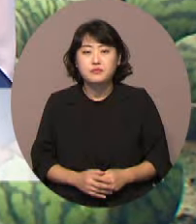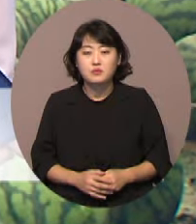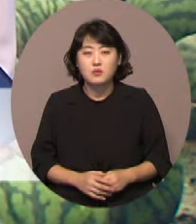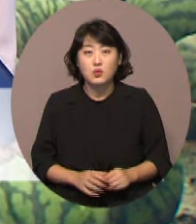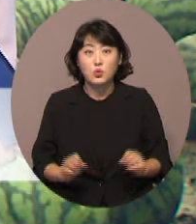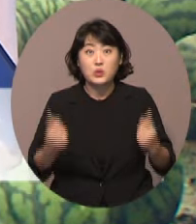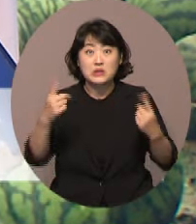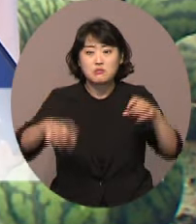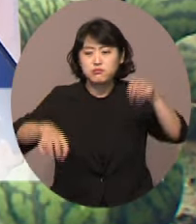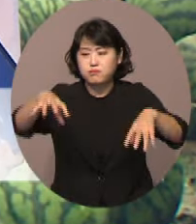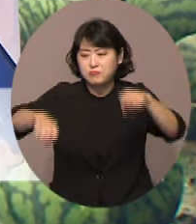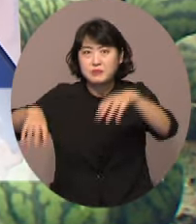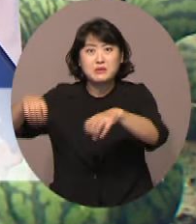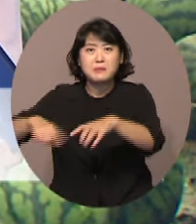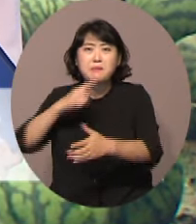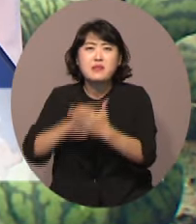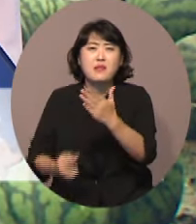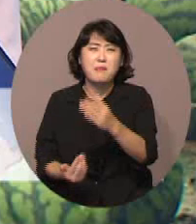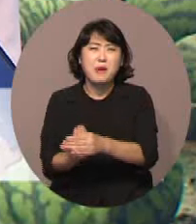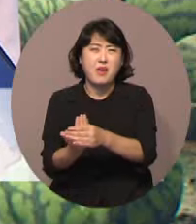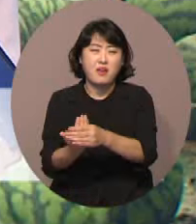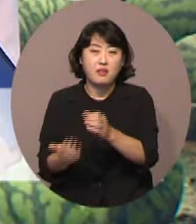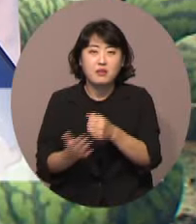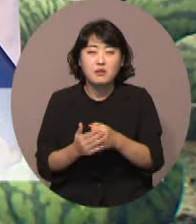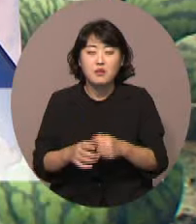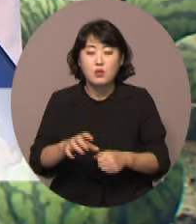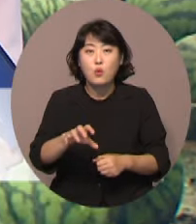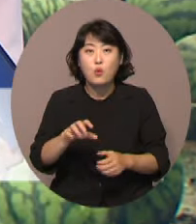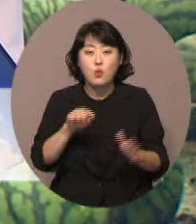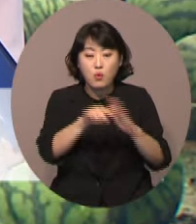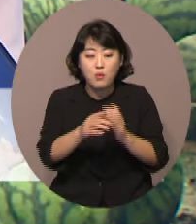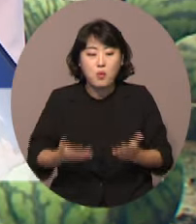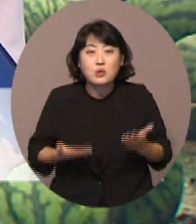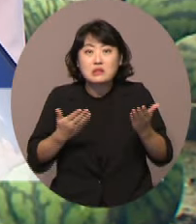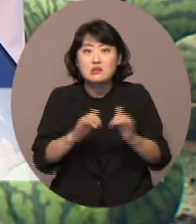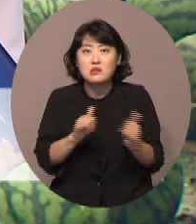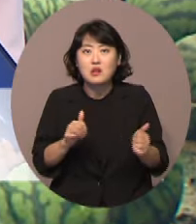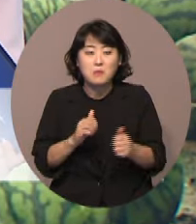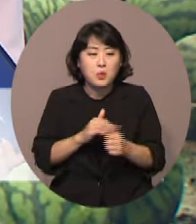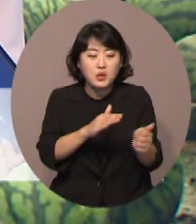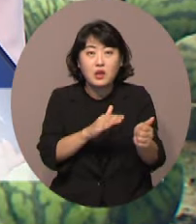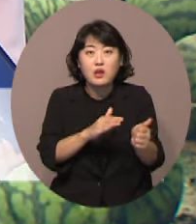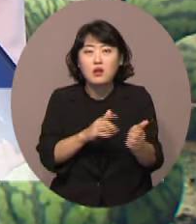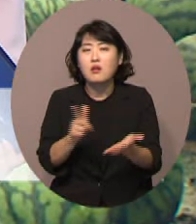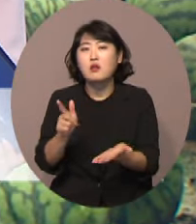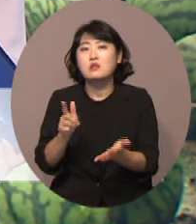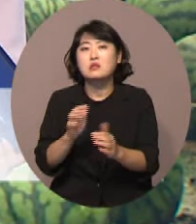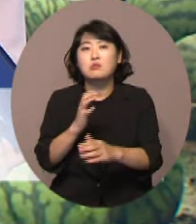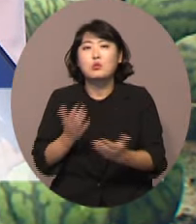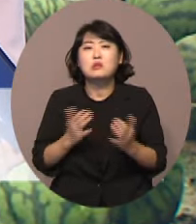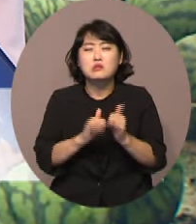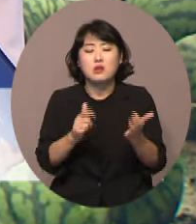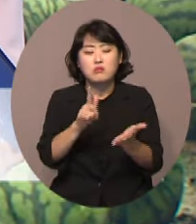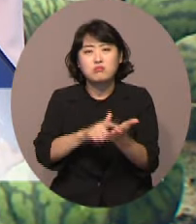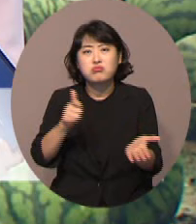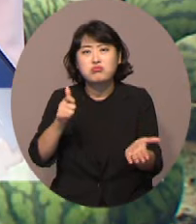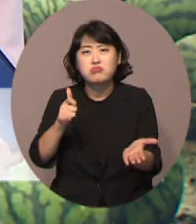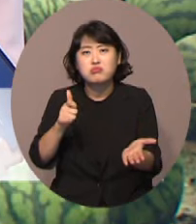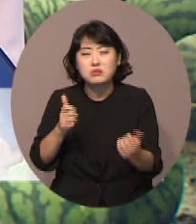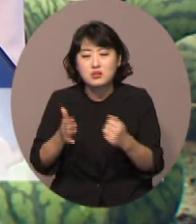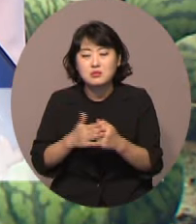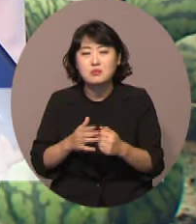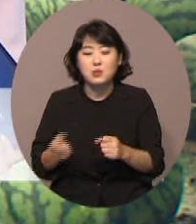지역에서 동시다발적으로 피해가 발생하면서 현장에 투입될 인력이 턱없이 부족해 복구가 더 지연될 수 있다는